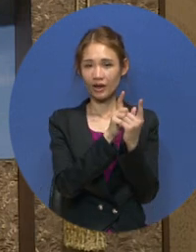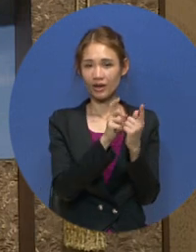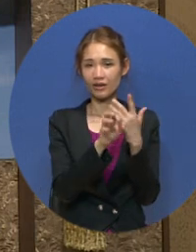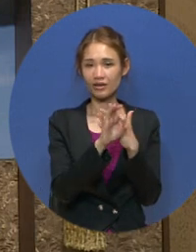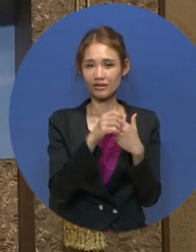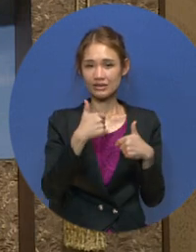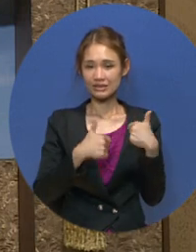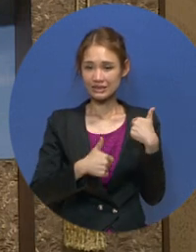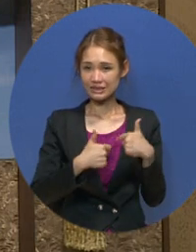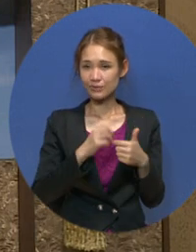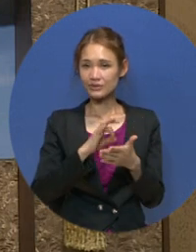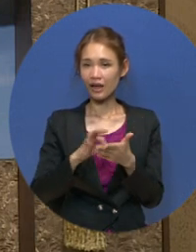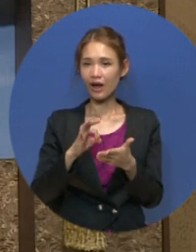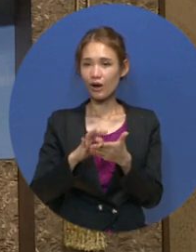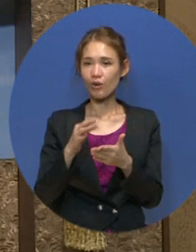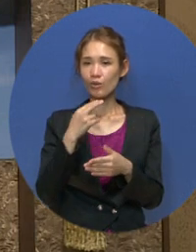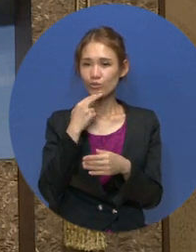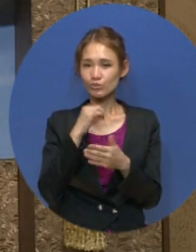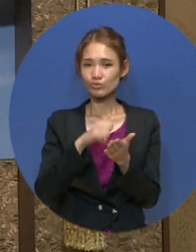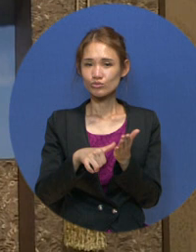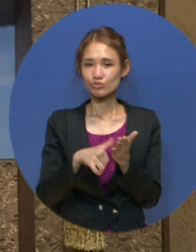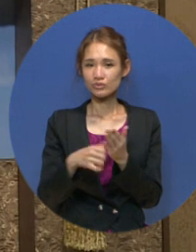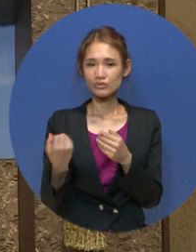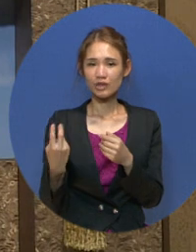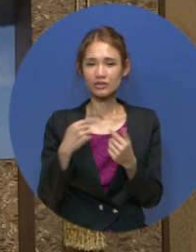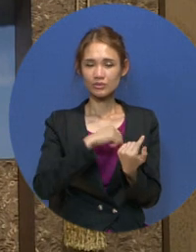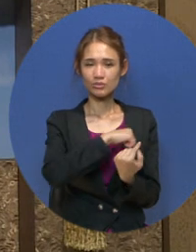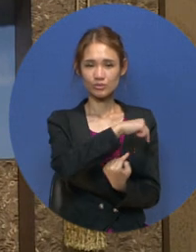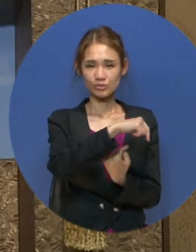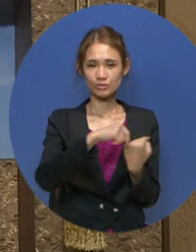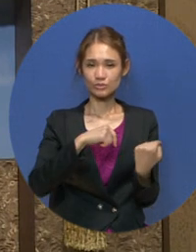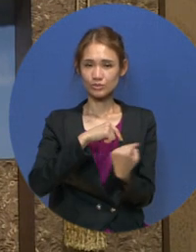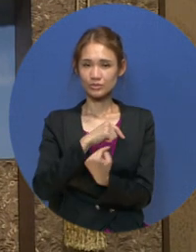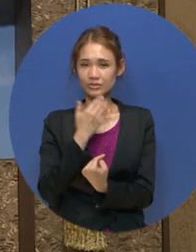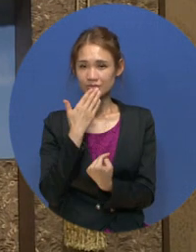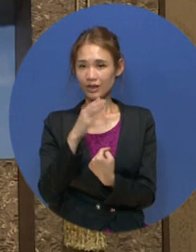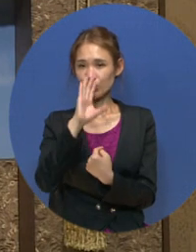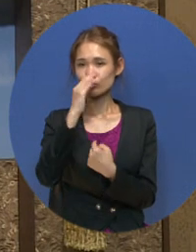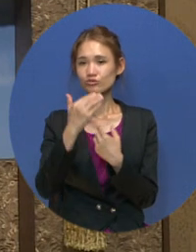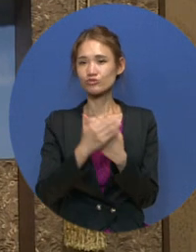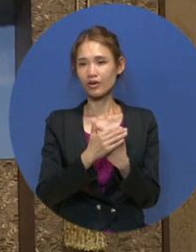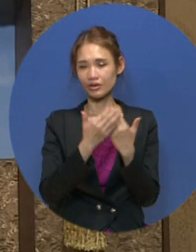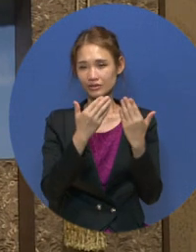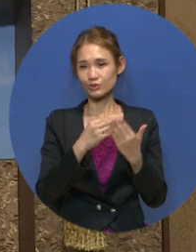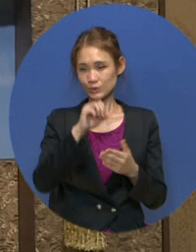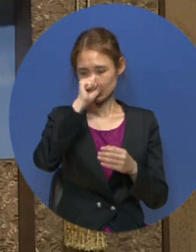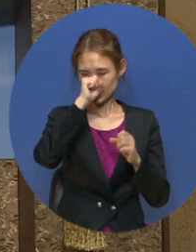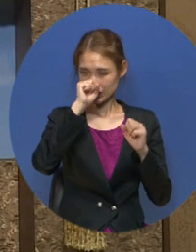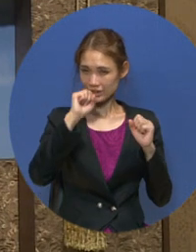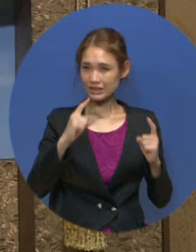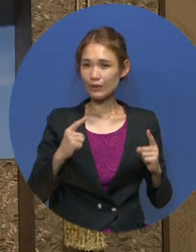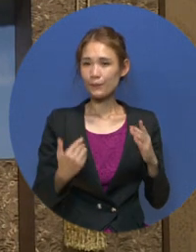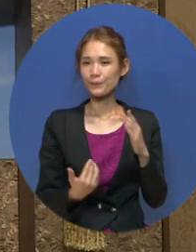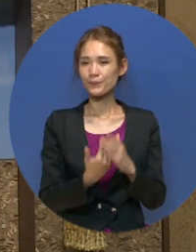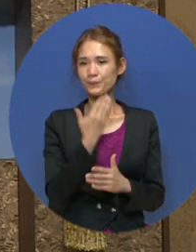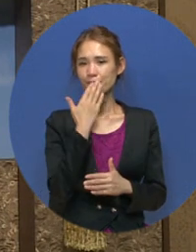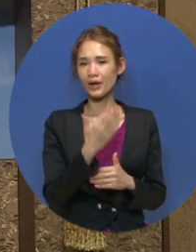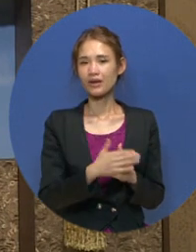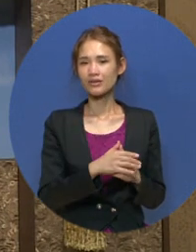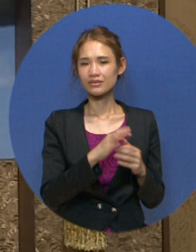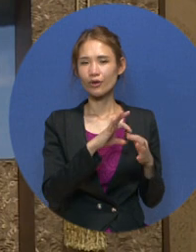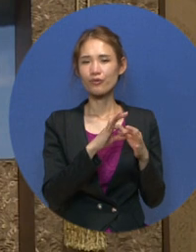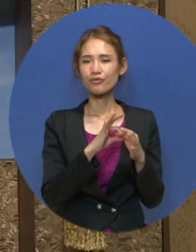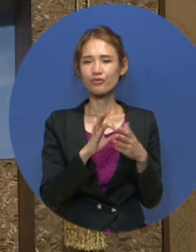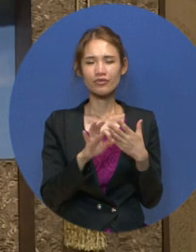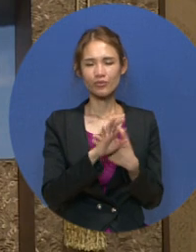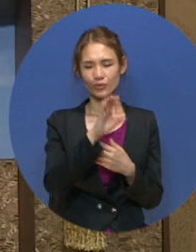기쁘게 사용하지 않는 물건들을 도네이션 할 수 있는 네. 이런 좋은 기회들이 있으니까 예. 네, 이렇게 연결이 되면 너무 좋을 것